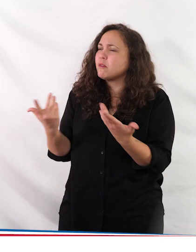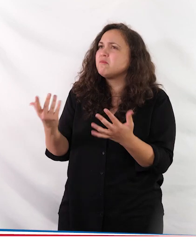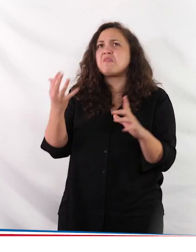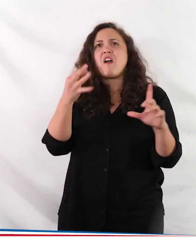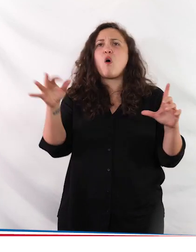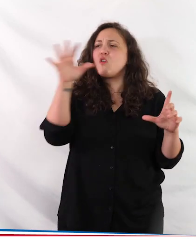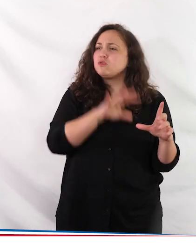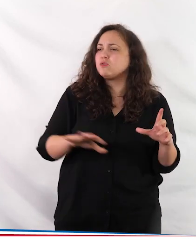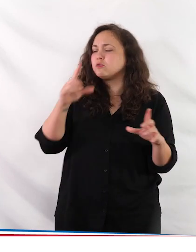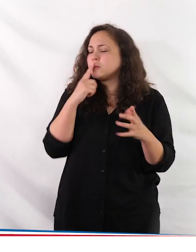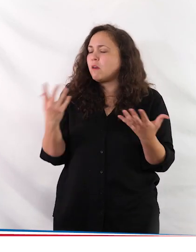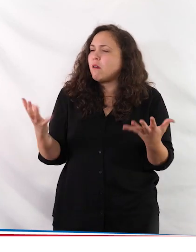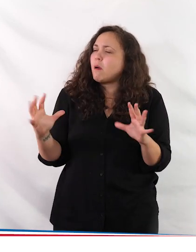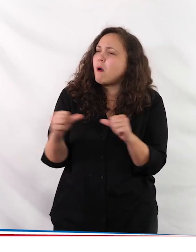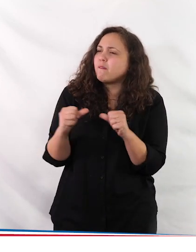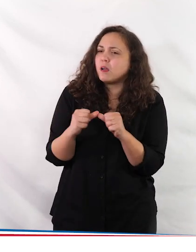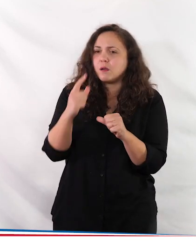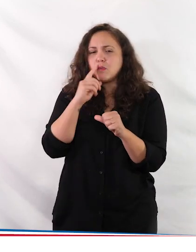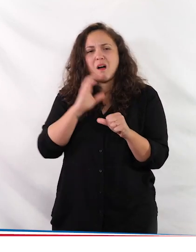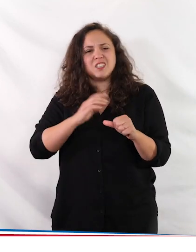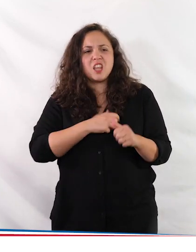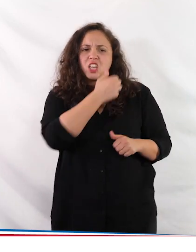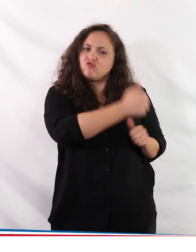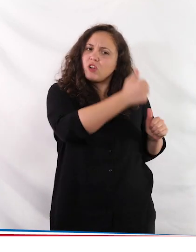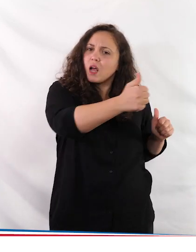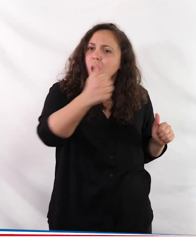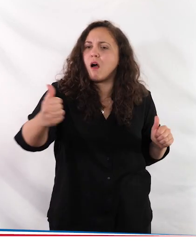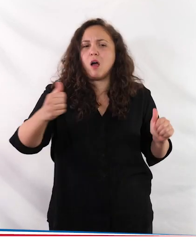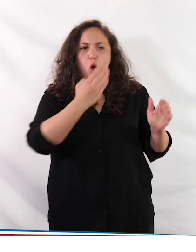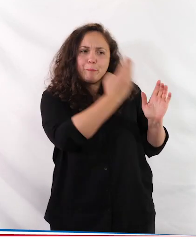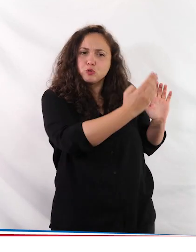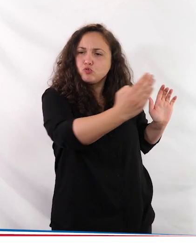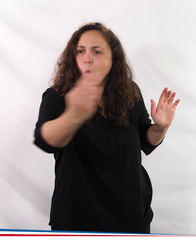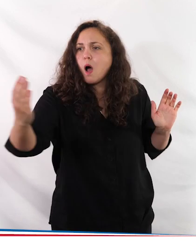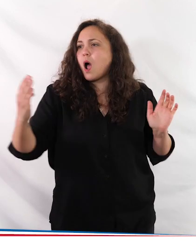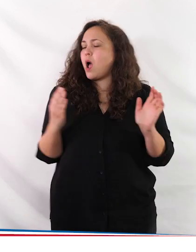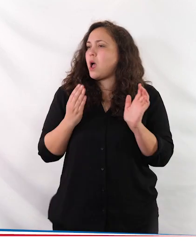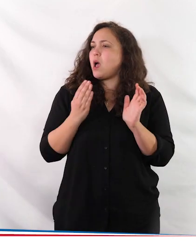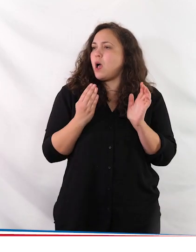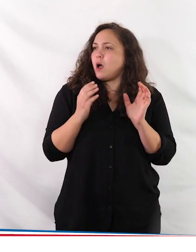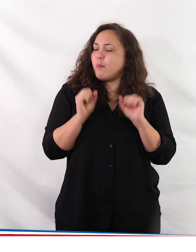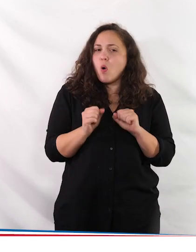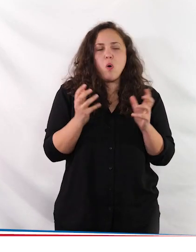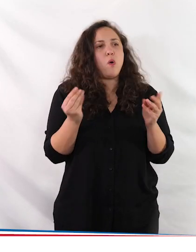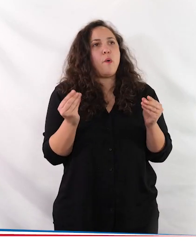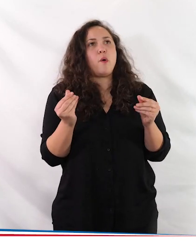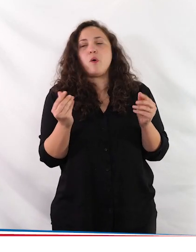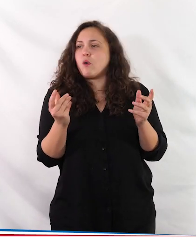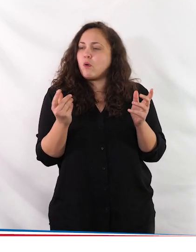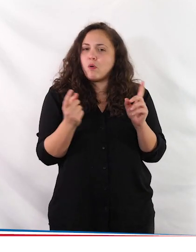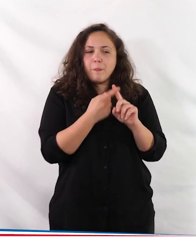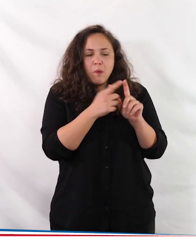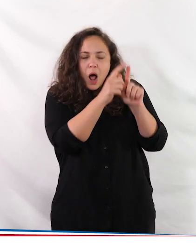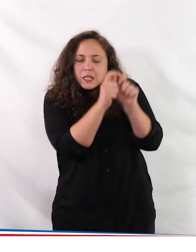à l'échelle du pays pour que les considérations des situations de chacune et chacun